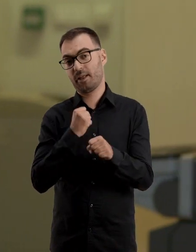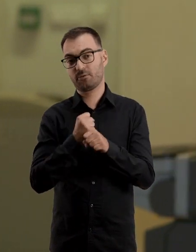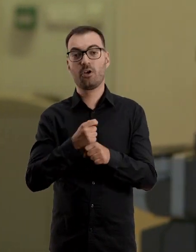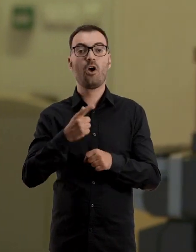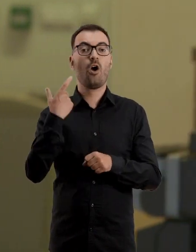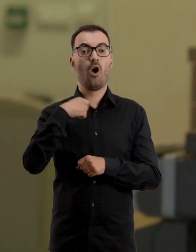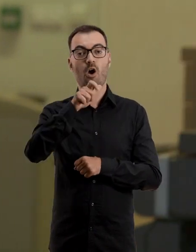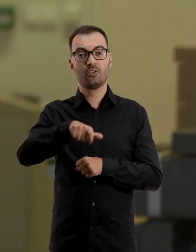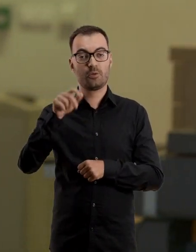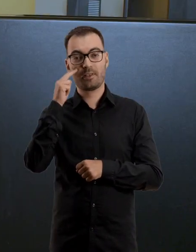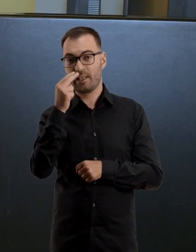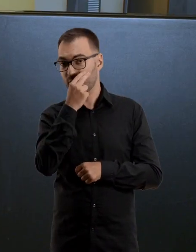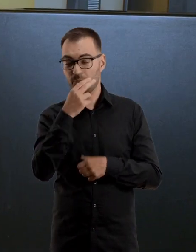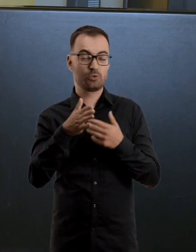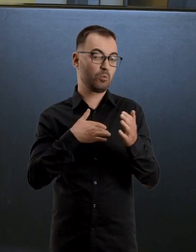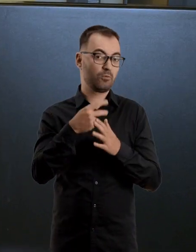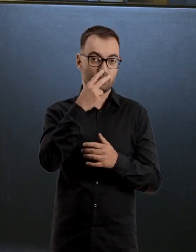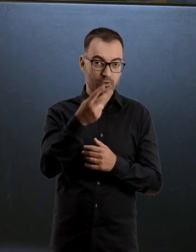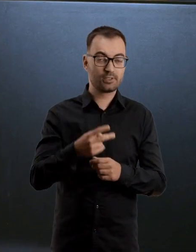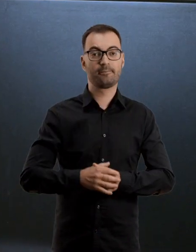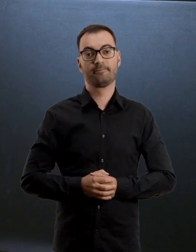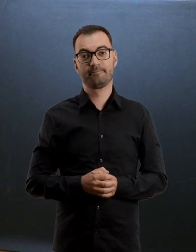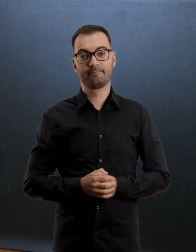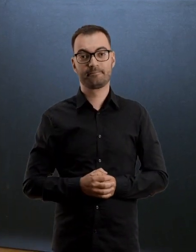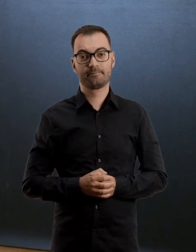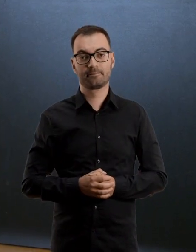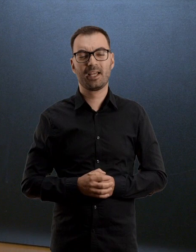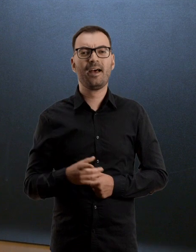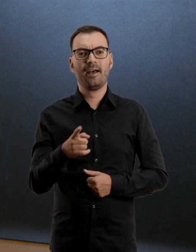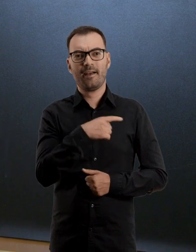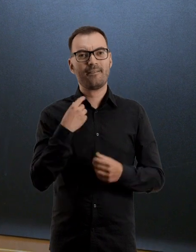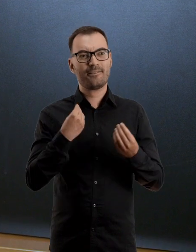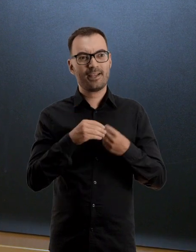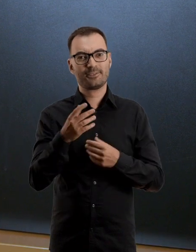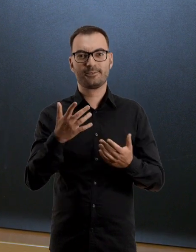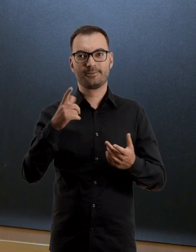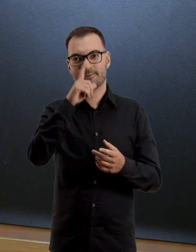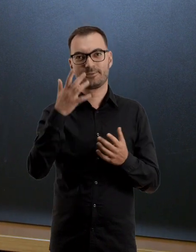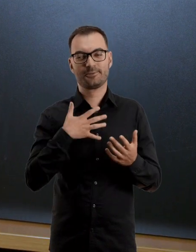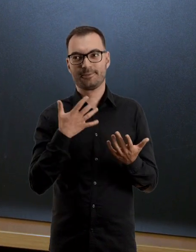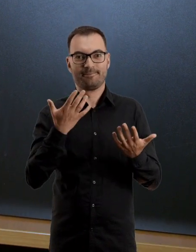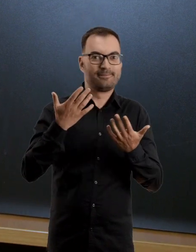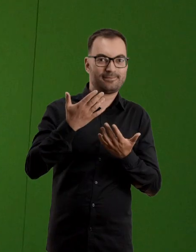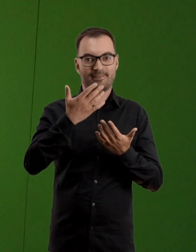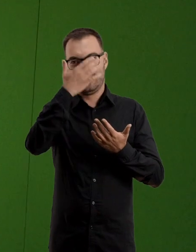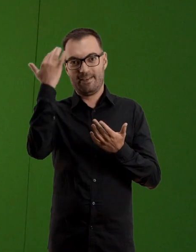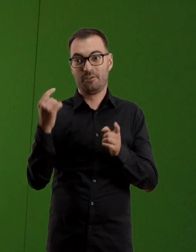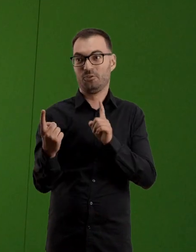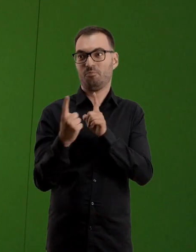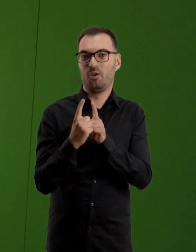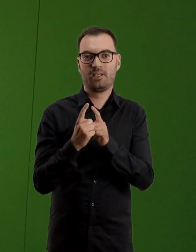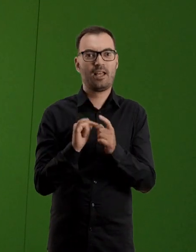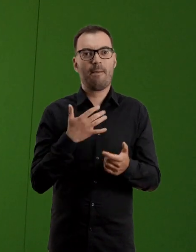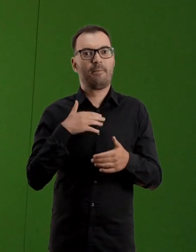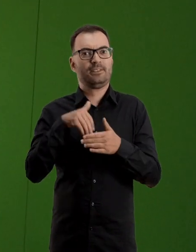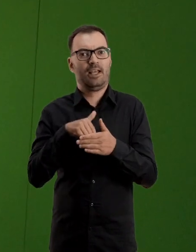pracują osoby niewidome i słabowidzące. Spora część z nas ciągle jednak nie wie, jak zachować się w obecności